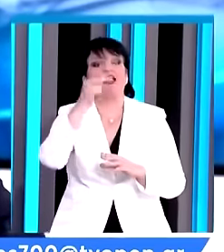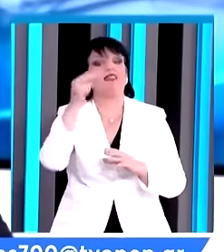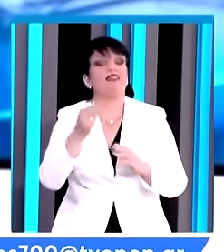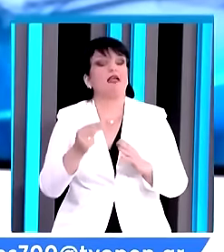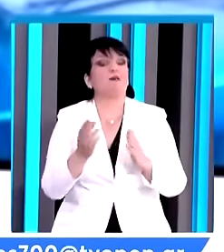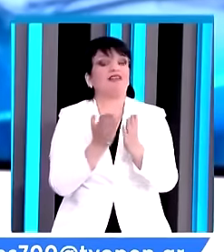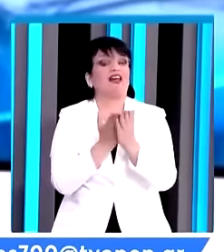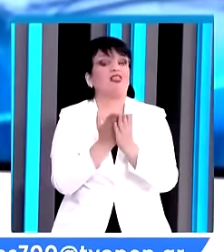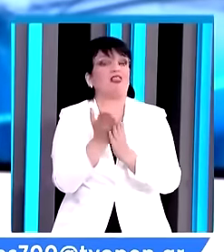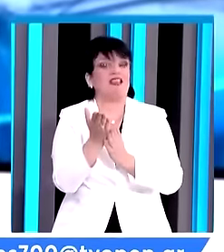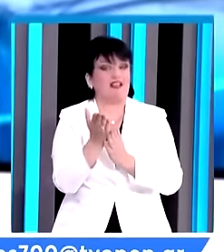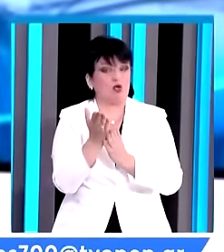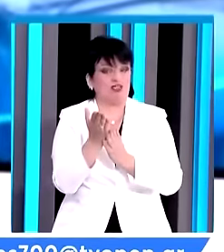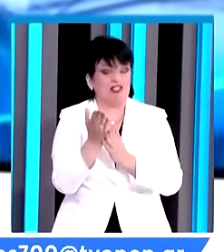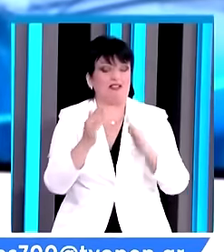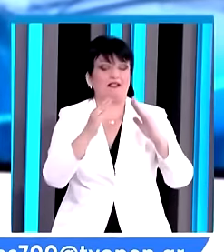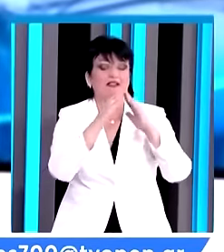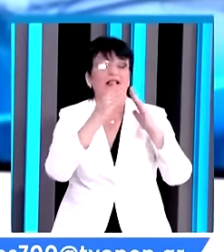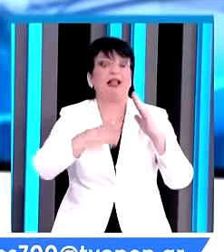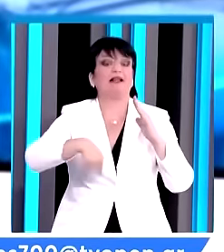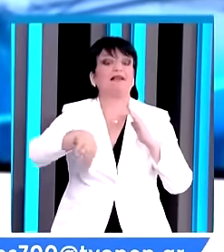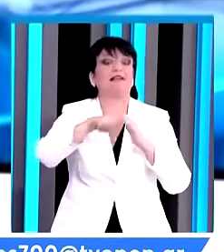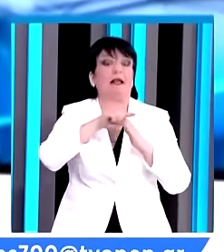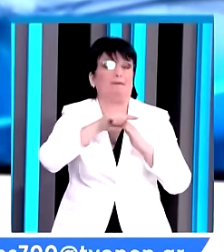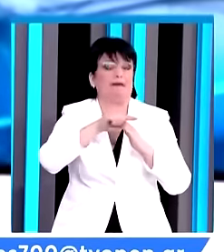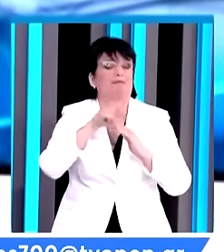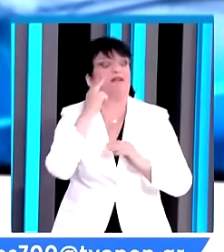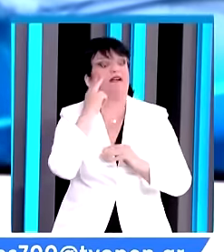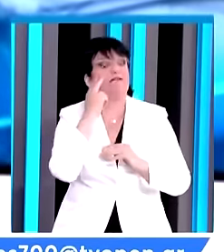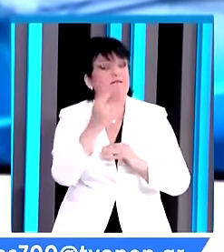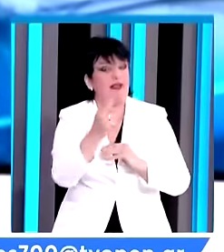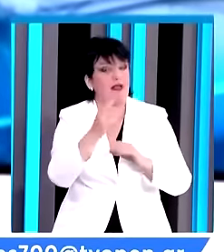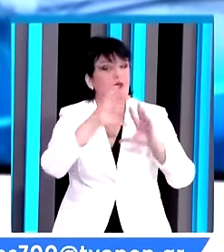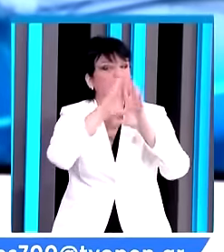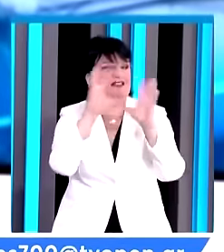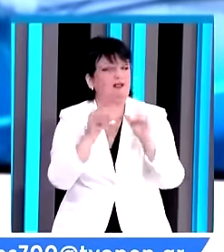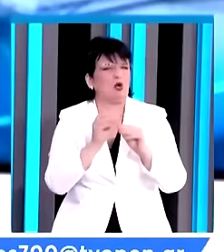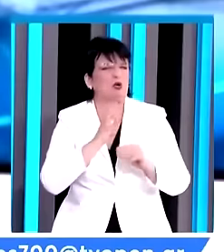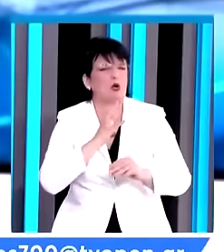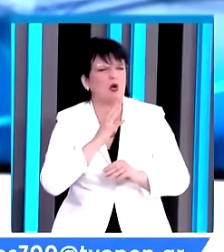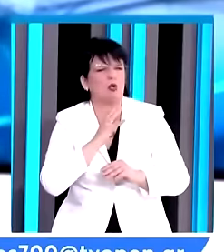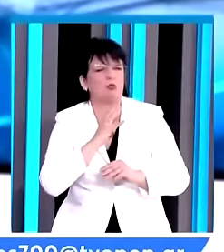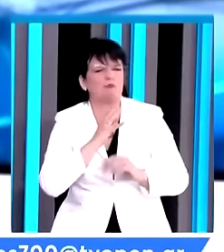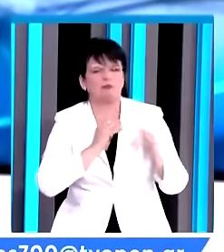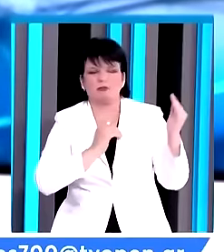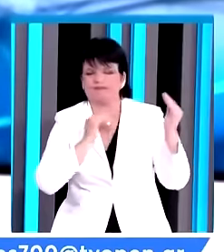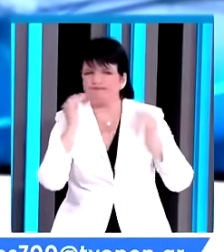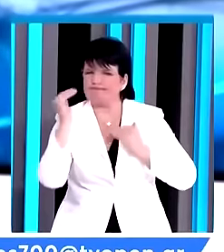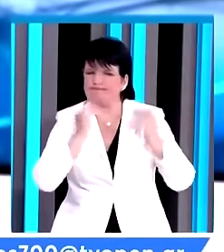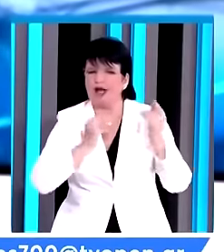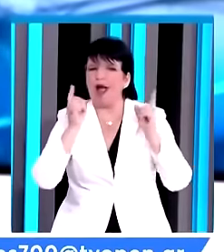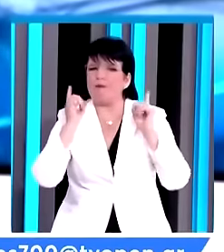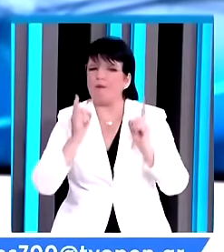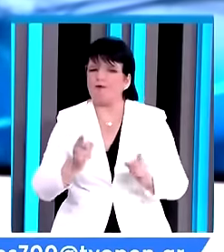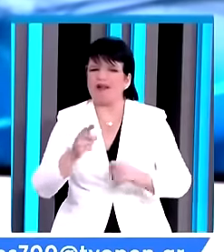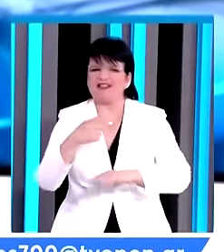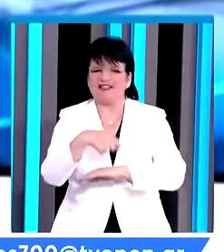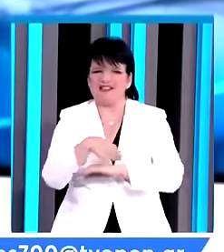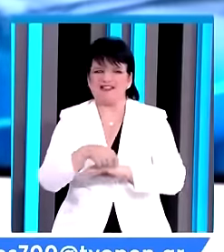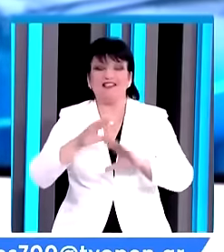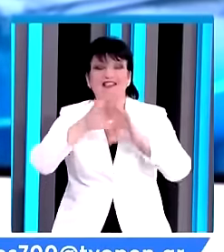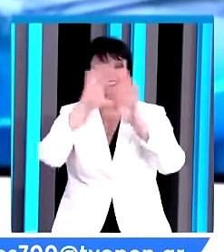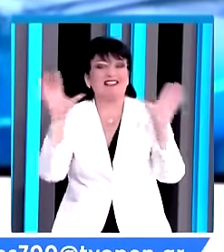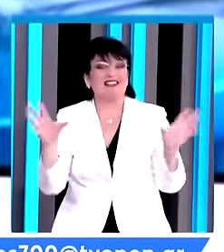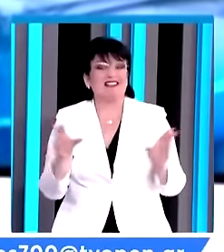δικαιοσύνης για να δούμε και το θέμα των τεμπών. Βλέπουμε μια αμφισβήτηση συνολική του κόσμου σε επιμέρους δικαστικές αποφάσεις και